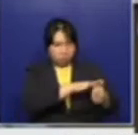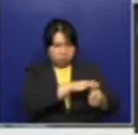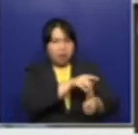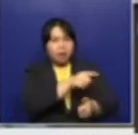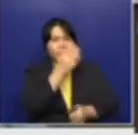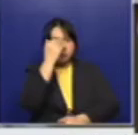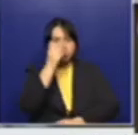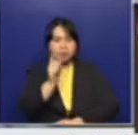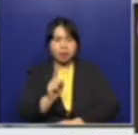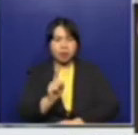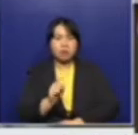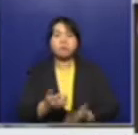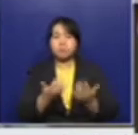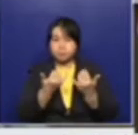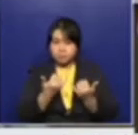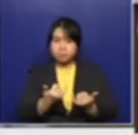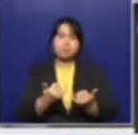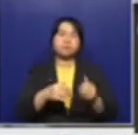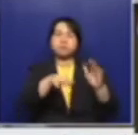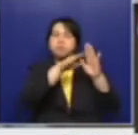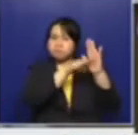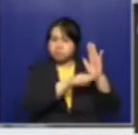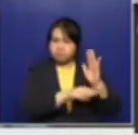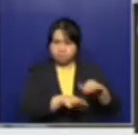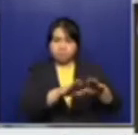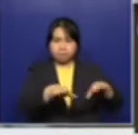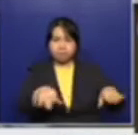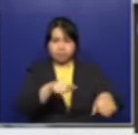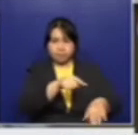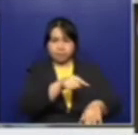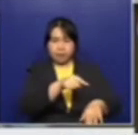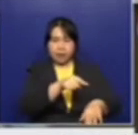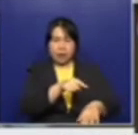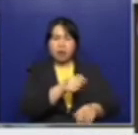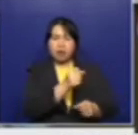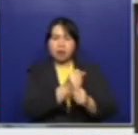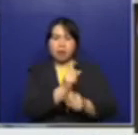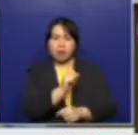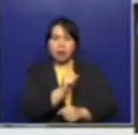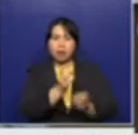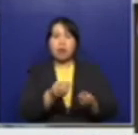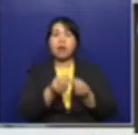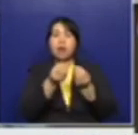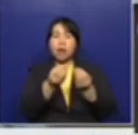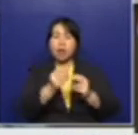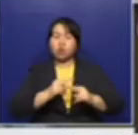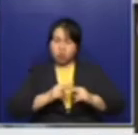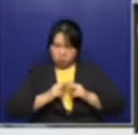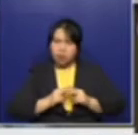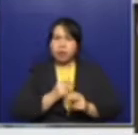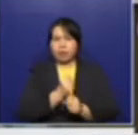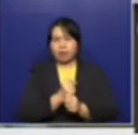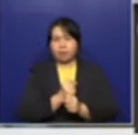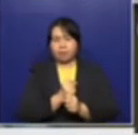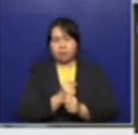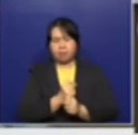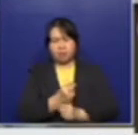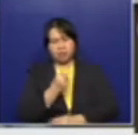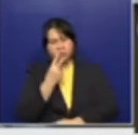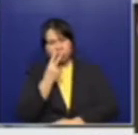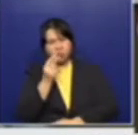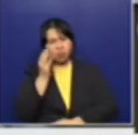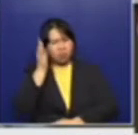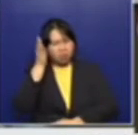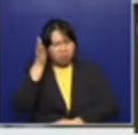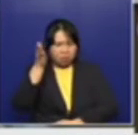านี้กระบวนการของเยาวชนเขาทำเพื่อหนึ่งตัวเขาเองฮะเขามองไม่เห็นอนา